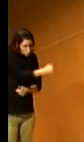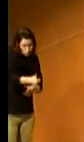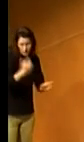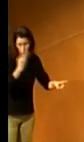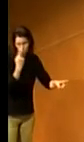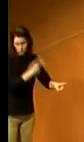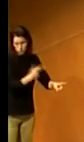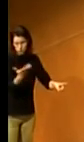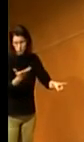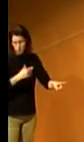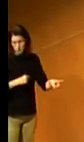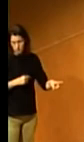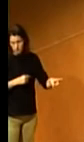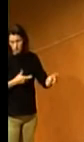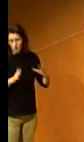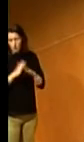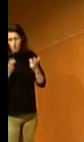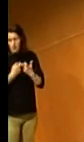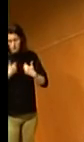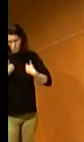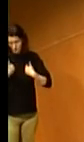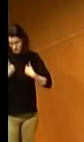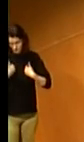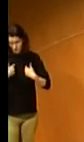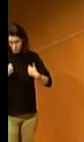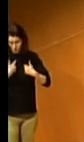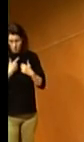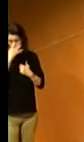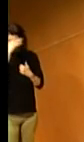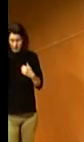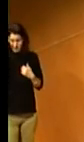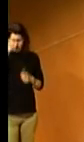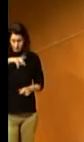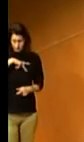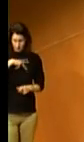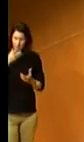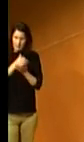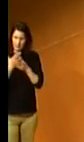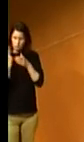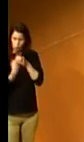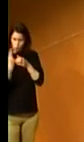toutes les façons. Moi, les élèves que j'ai dans le dispositif ULIS